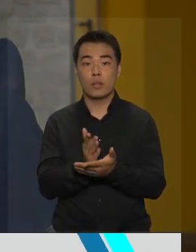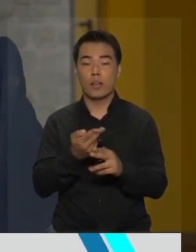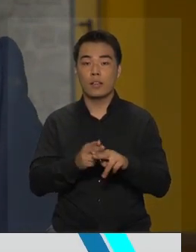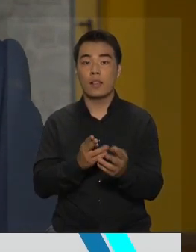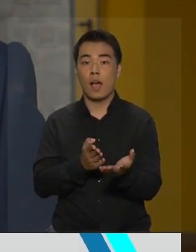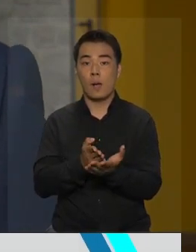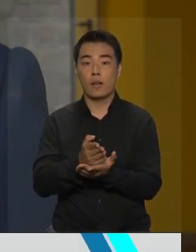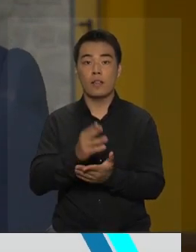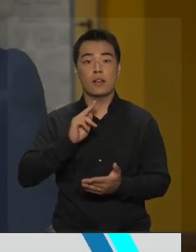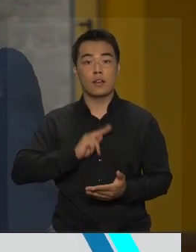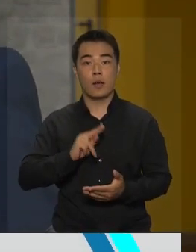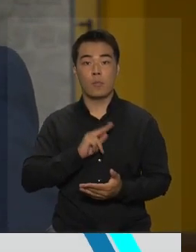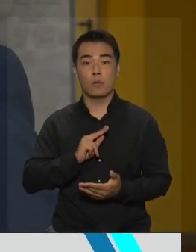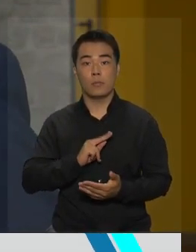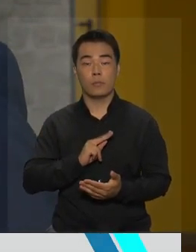саламен айналысып,